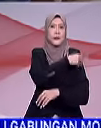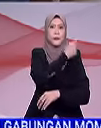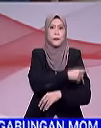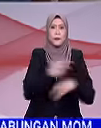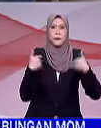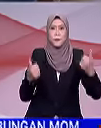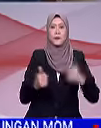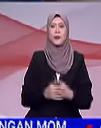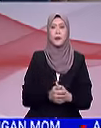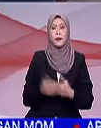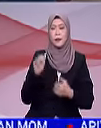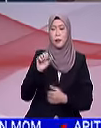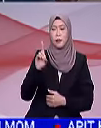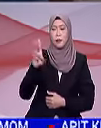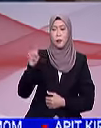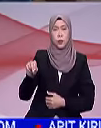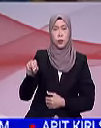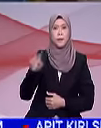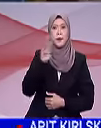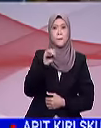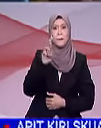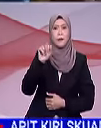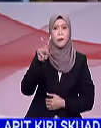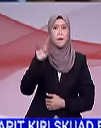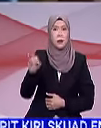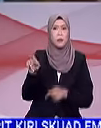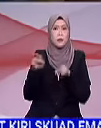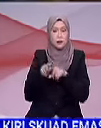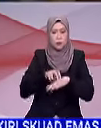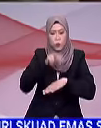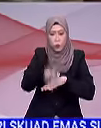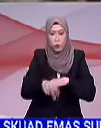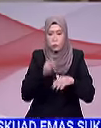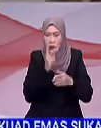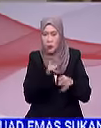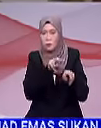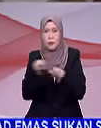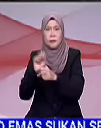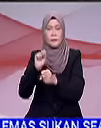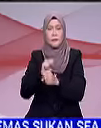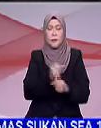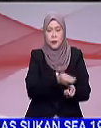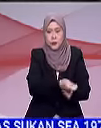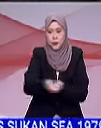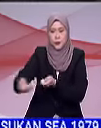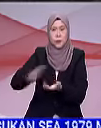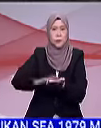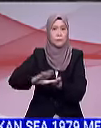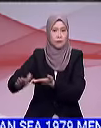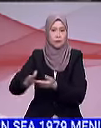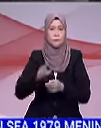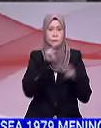Hai semua itu add-on sritanjung m rafii turut turun Padang meninjau proyek aja sanitasi di pasar berkenaan